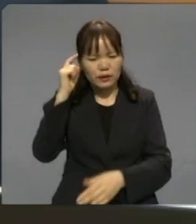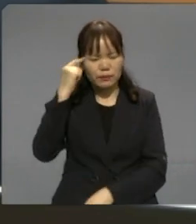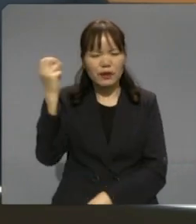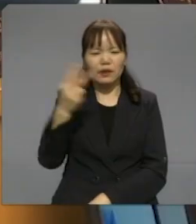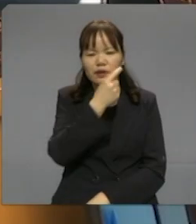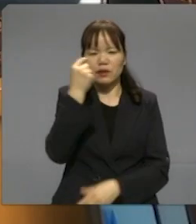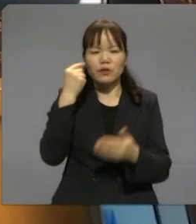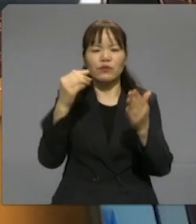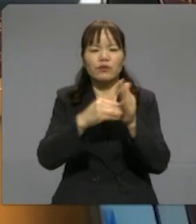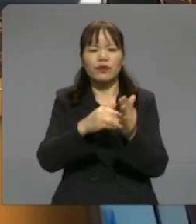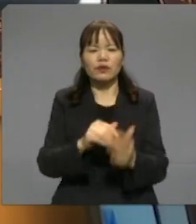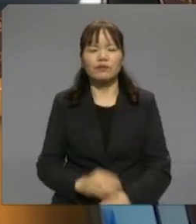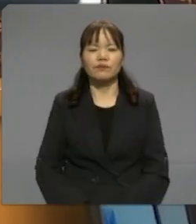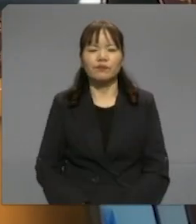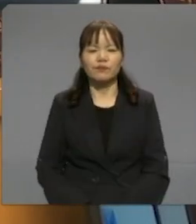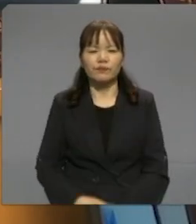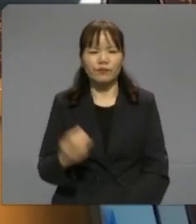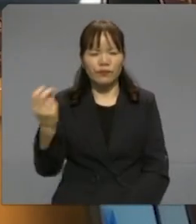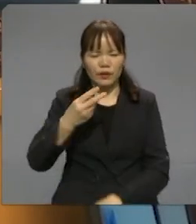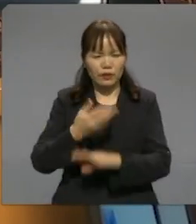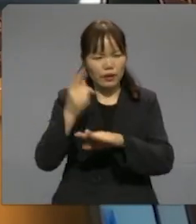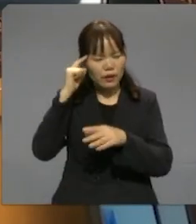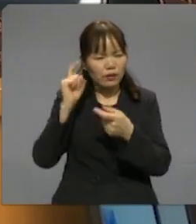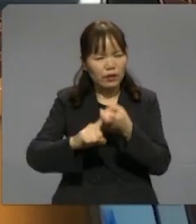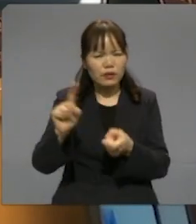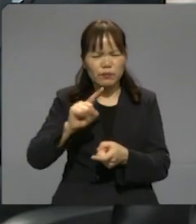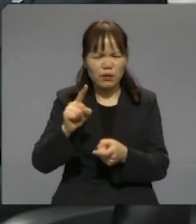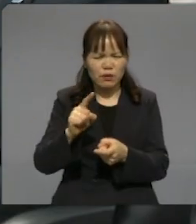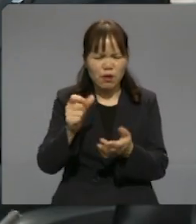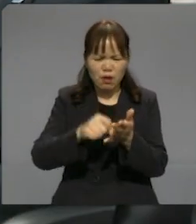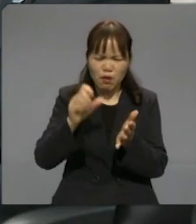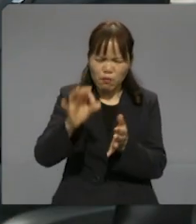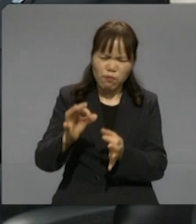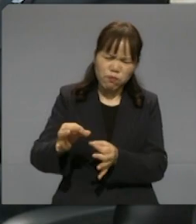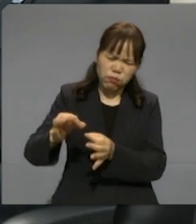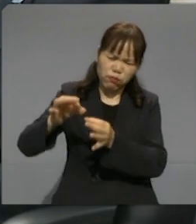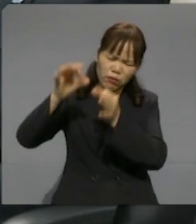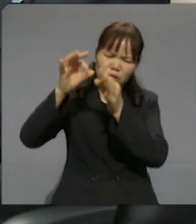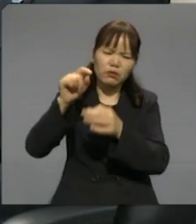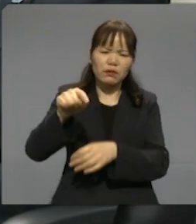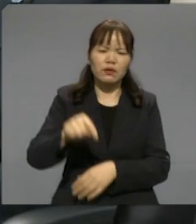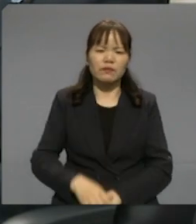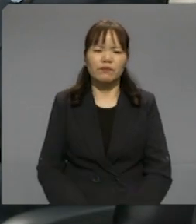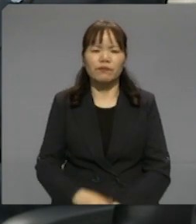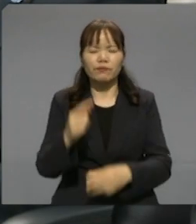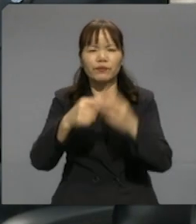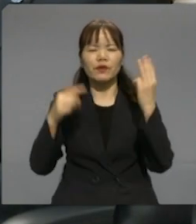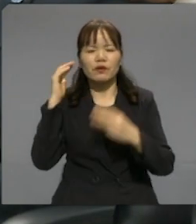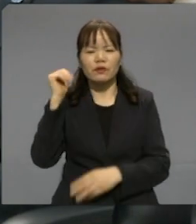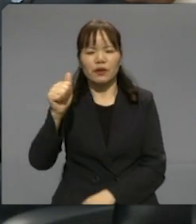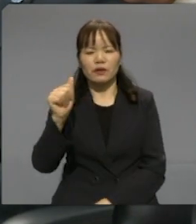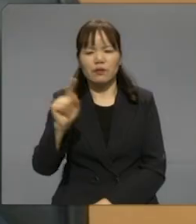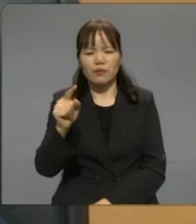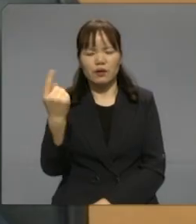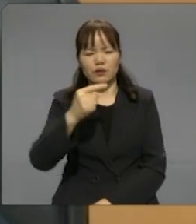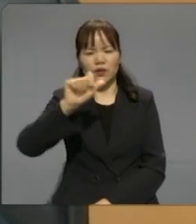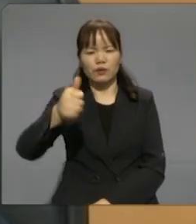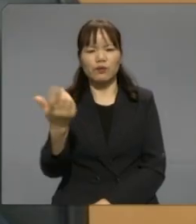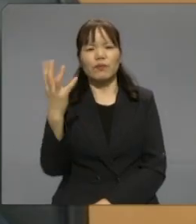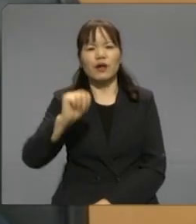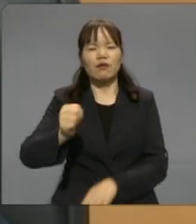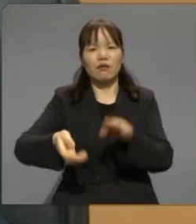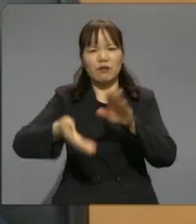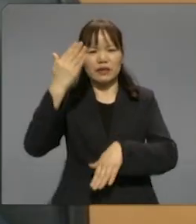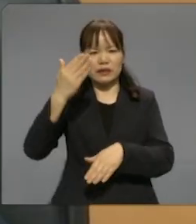풀이됩니다. 또 다른 관심은 하루가 다르게 치솟는 물가였습니다. 윤 대통령은 1,500억 원